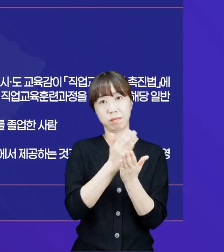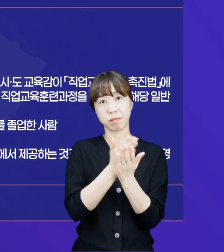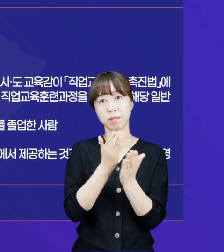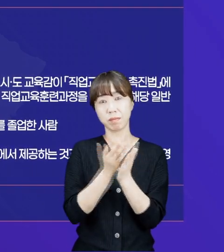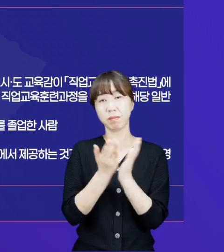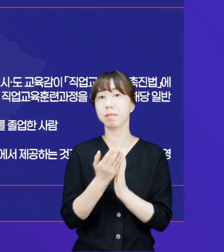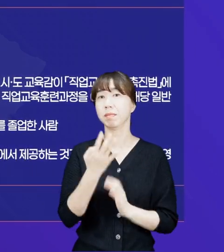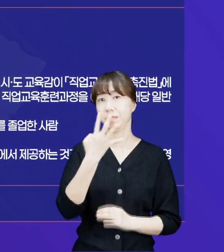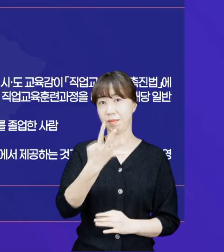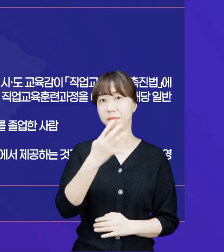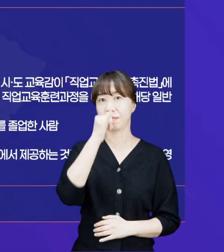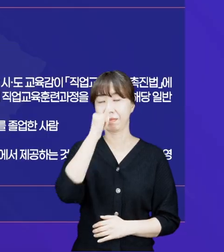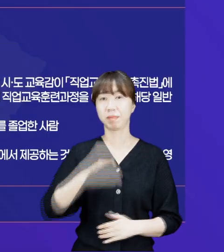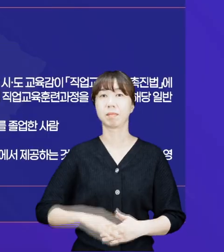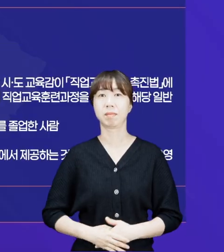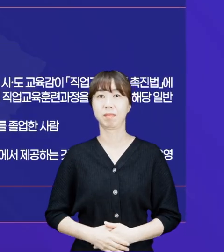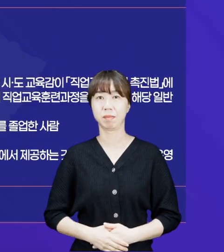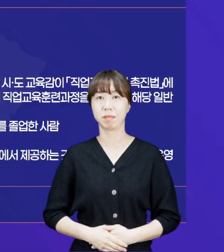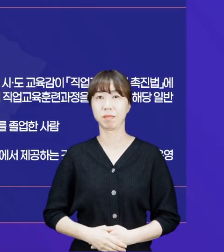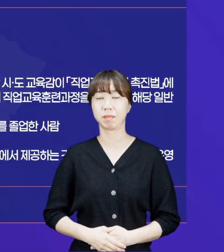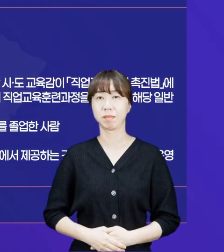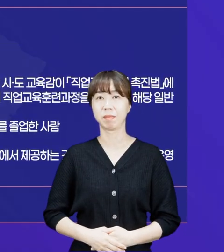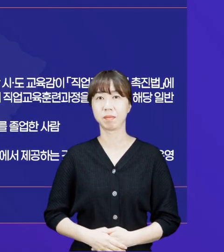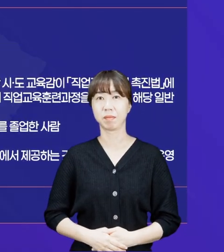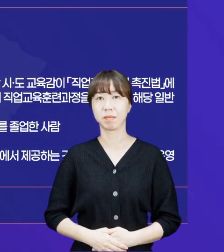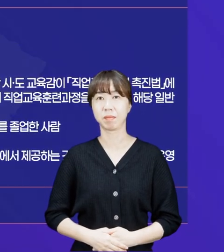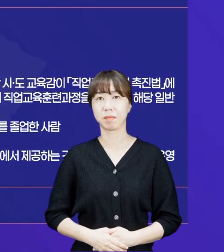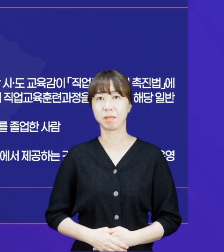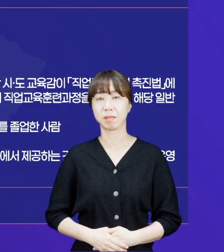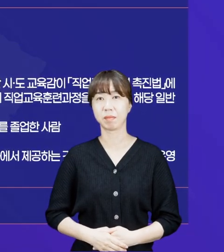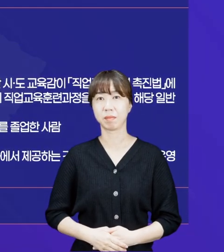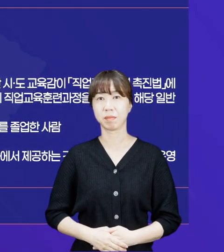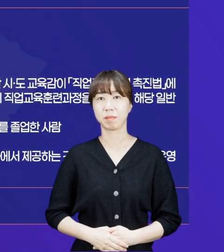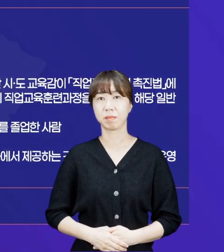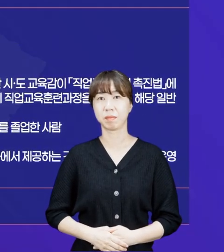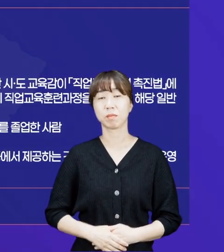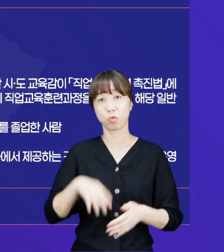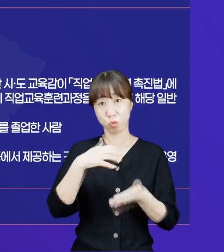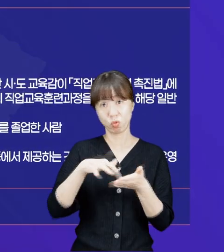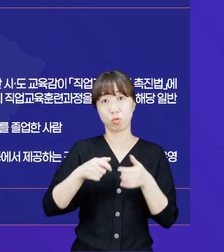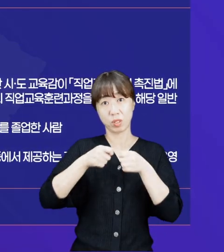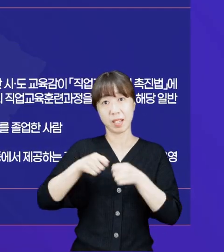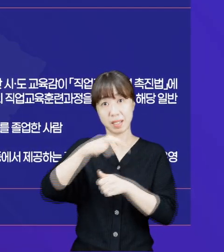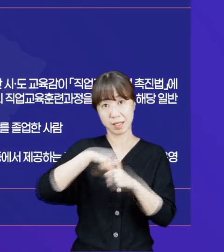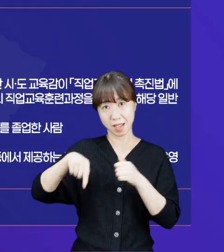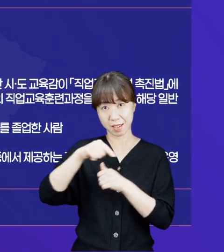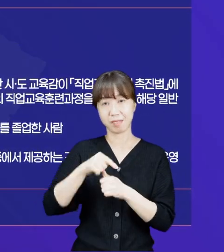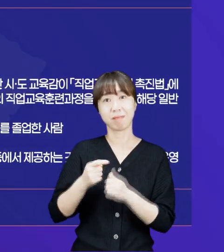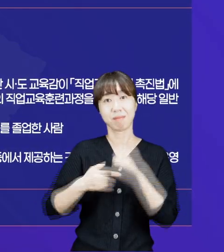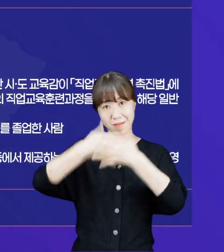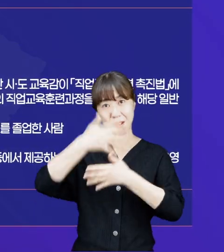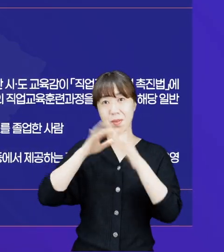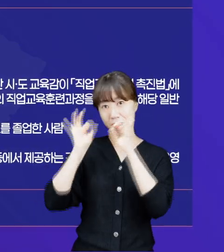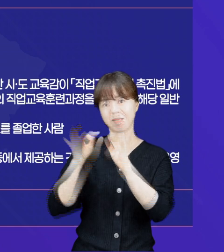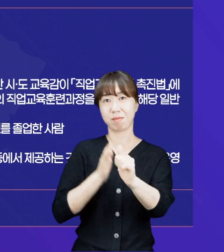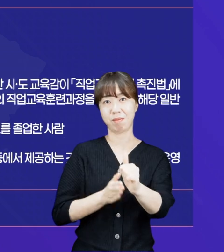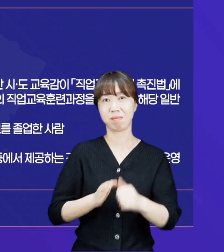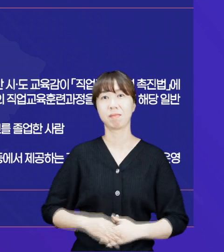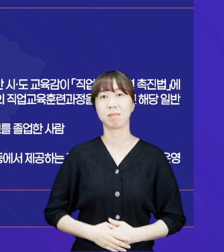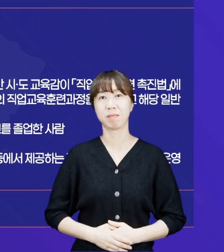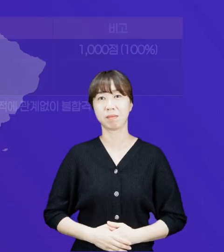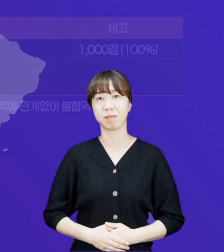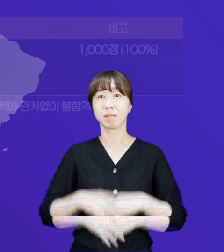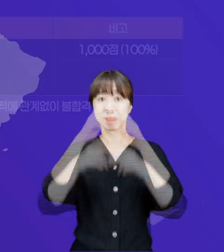특성화 고등을 졸업한 재직자 전형, 성인 학습자 전형으로 나뉘며 모집 인원 및 세부 지원 자격은 해당 화면을 참고하여 주시기